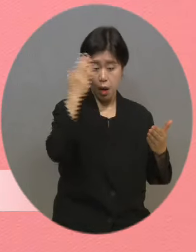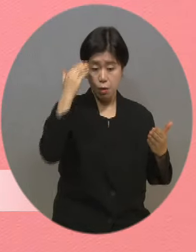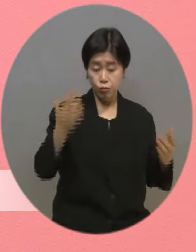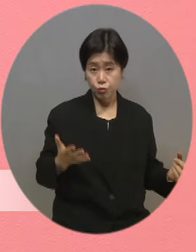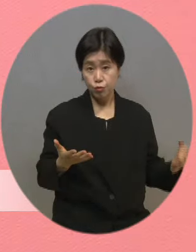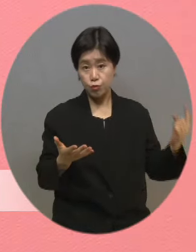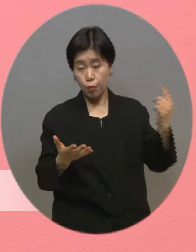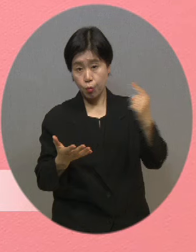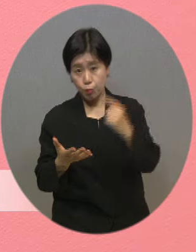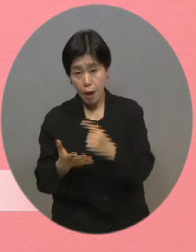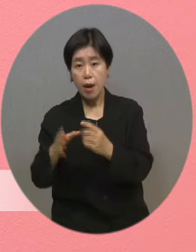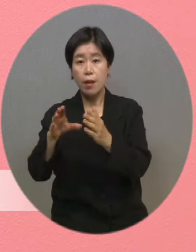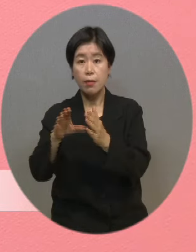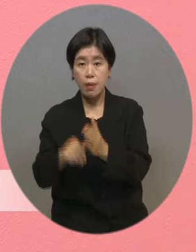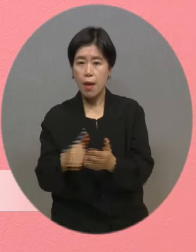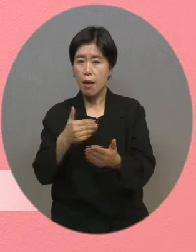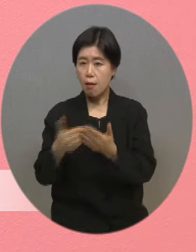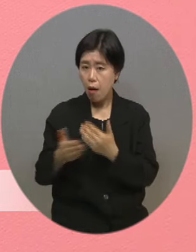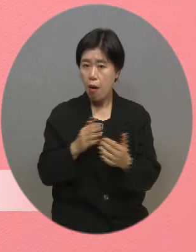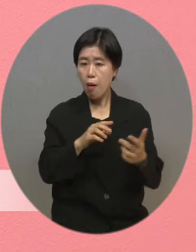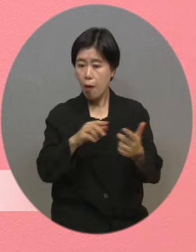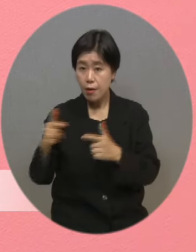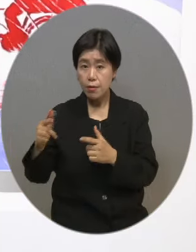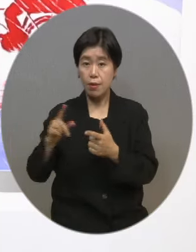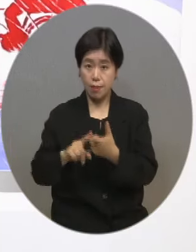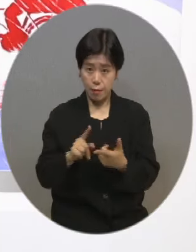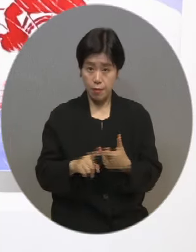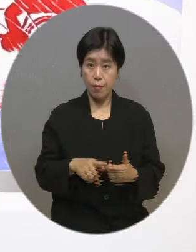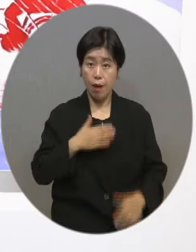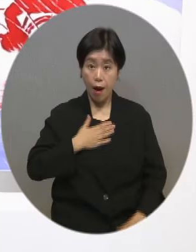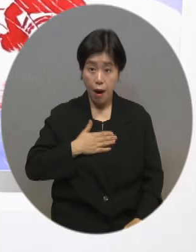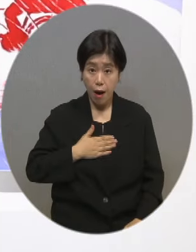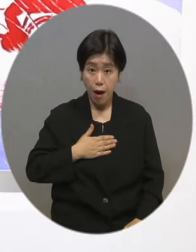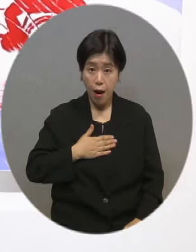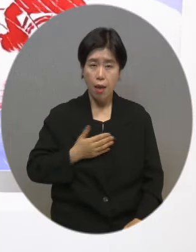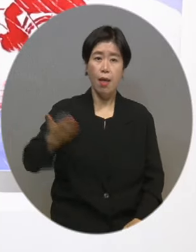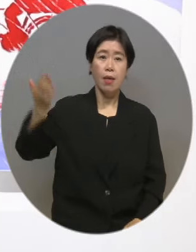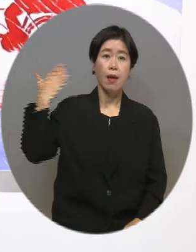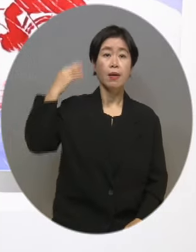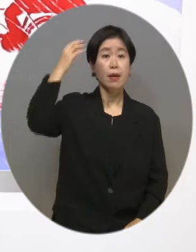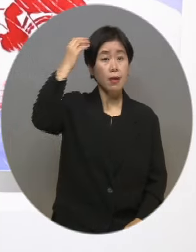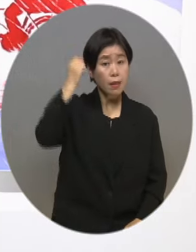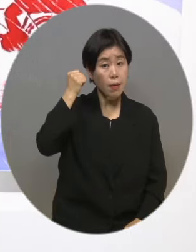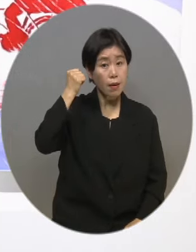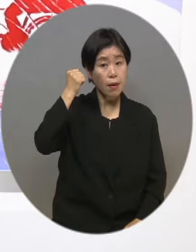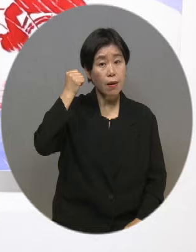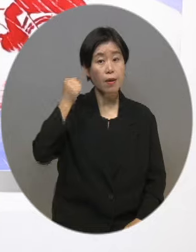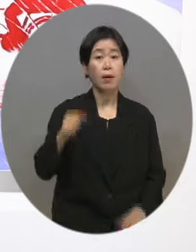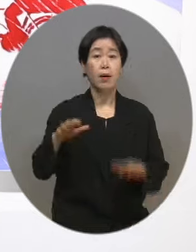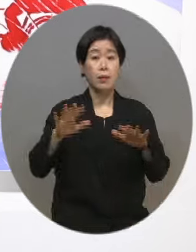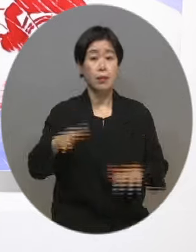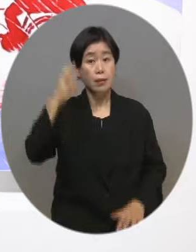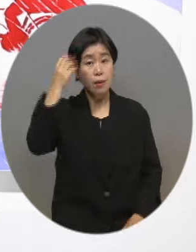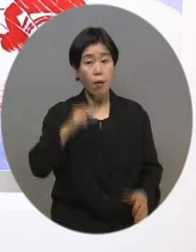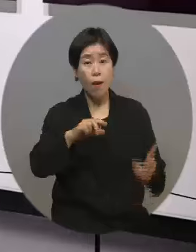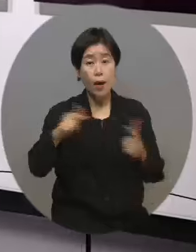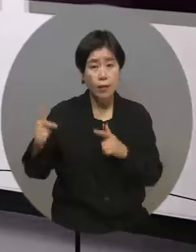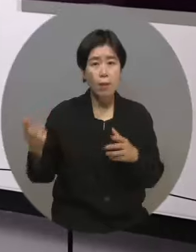본인이 겪으면서 알게 된 것들 그리고 그 이전의 기억들을 결합해서 작품 속에 표현하고